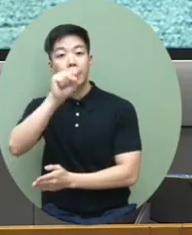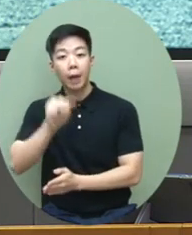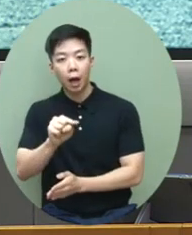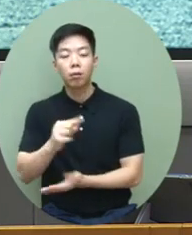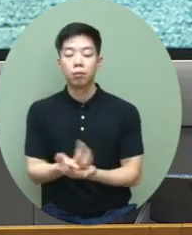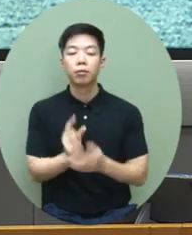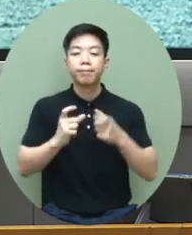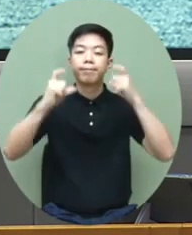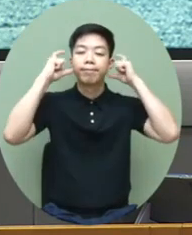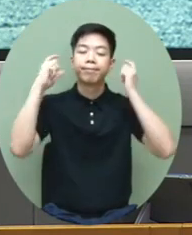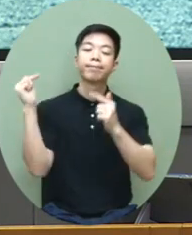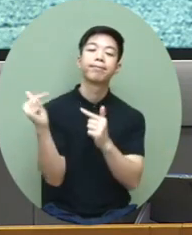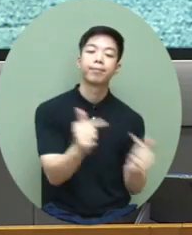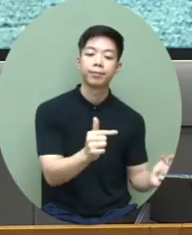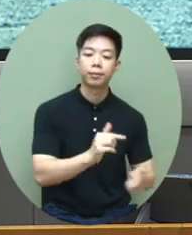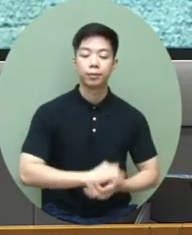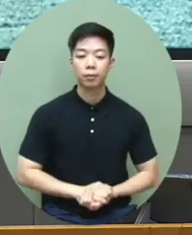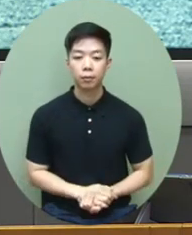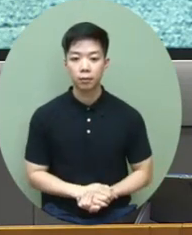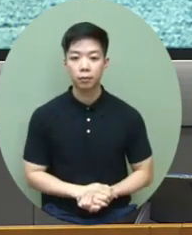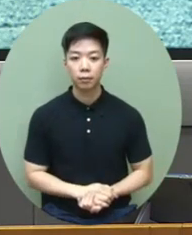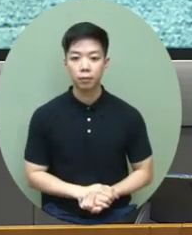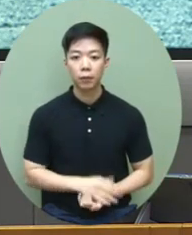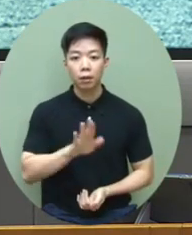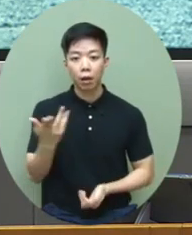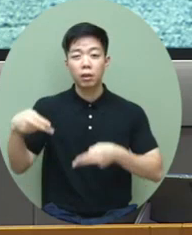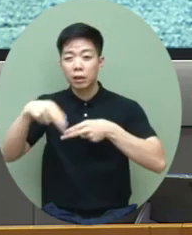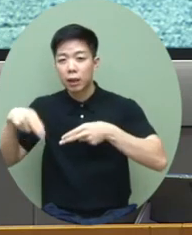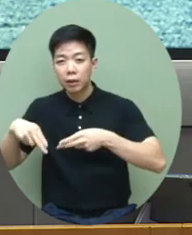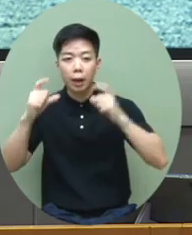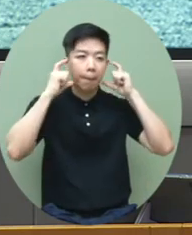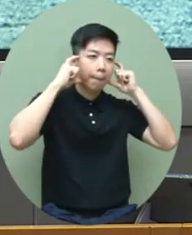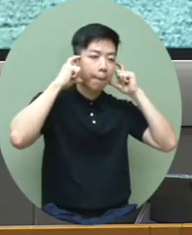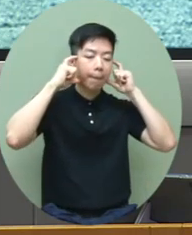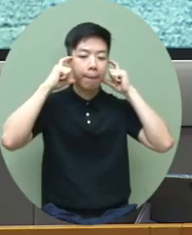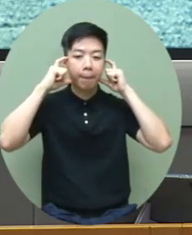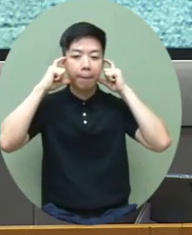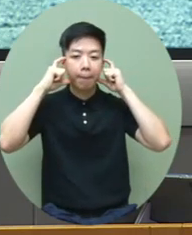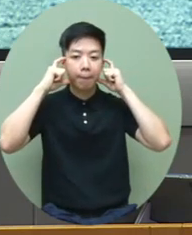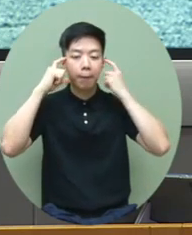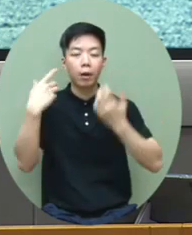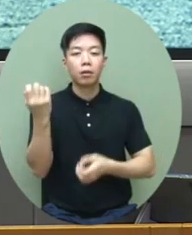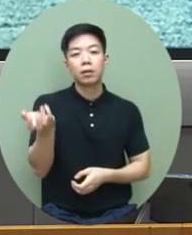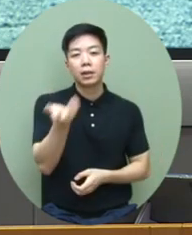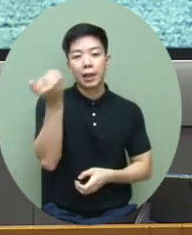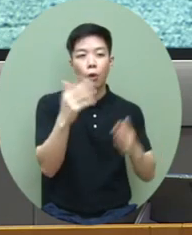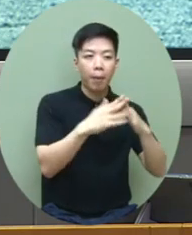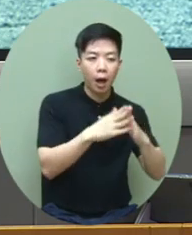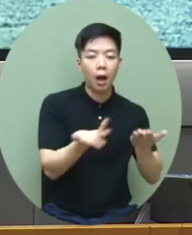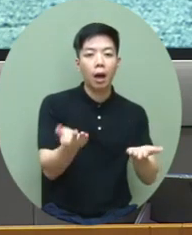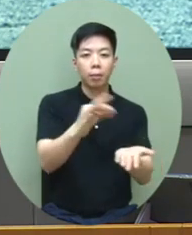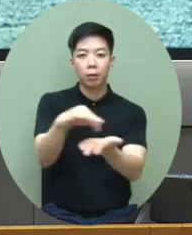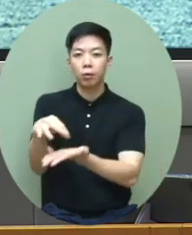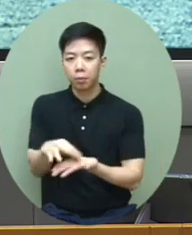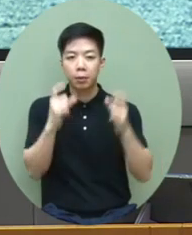罩嘅。咁就係唔去食肆嗰啲，就因為食肆嗰啲地方啊，或者酒吧啊，其他啲地方咧就係、是、比